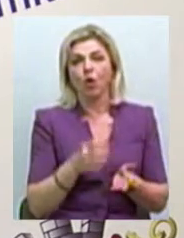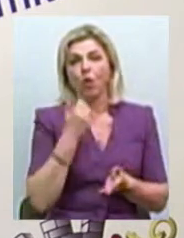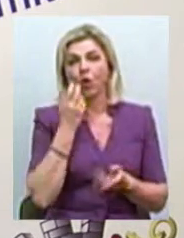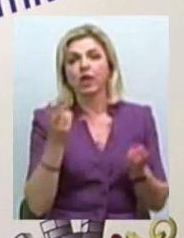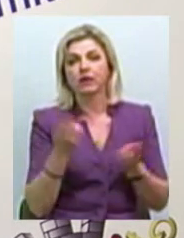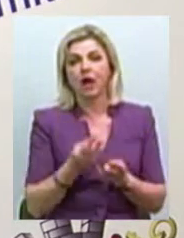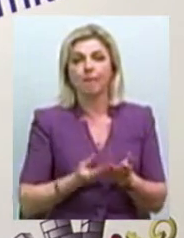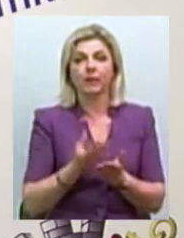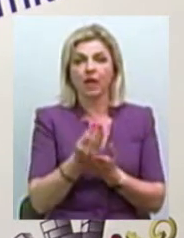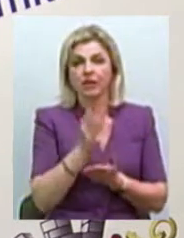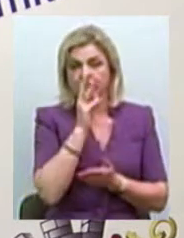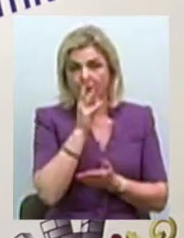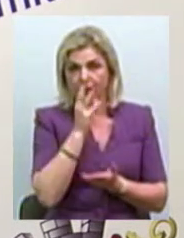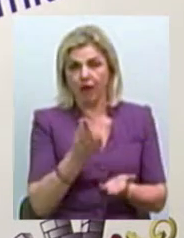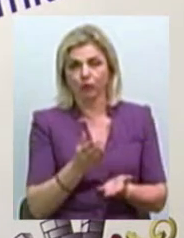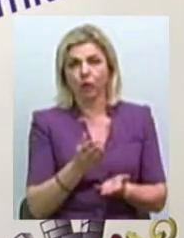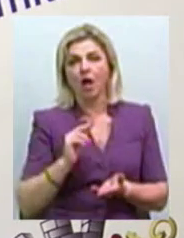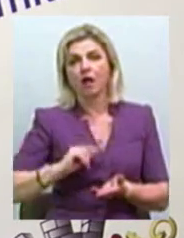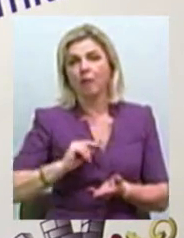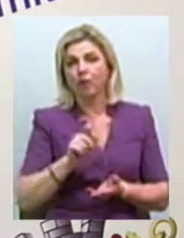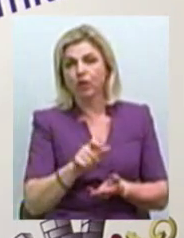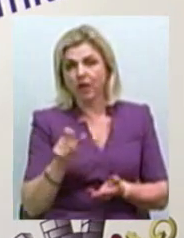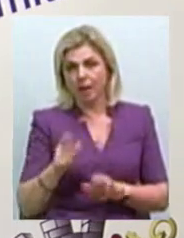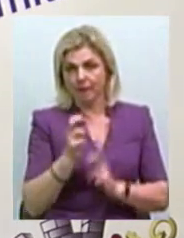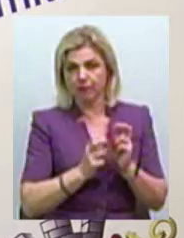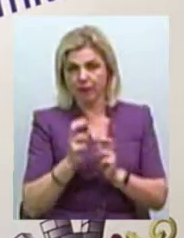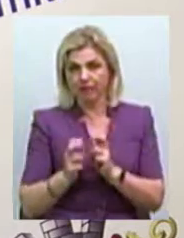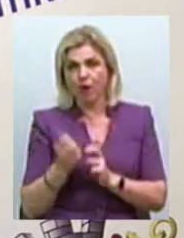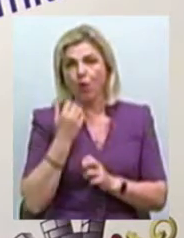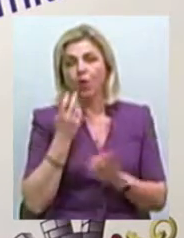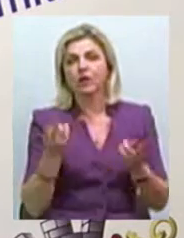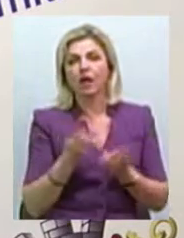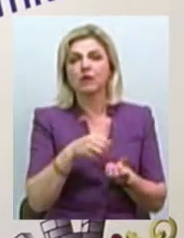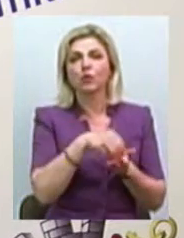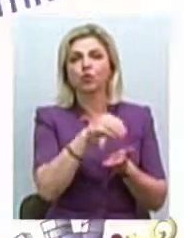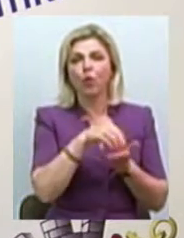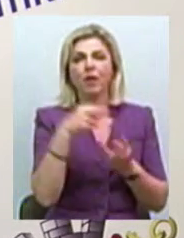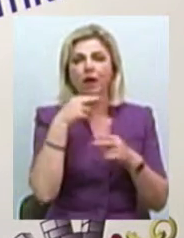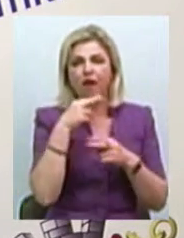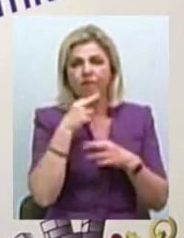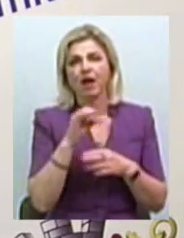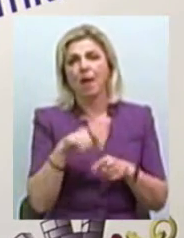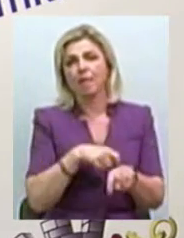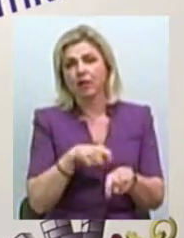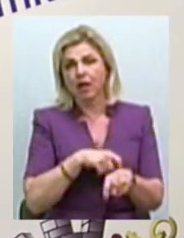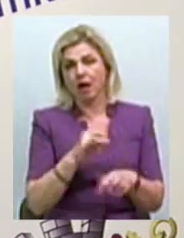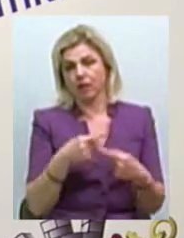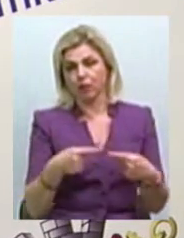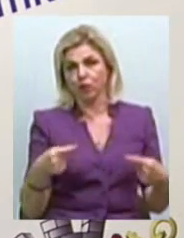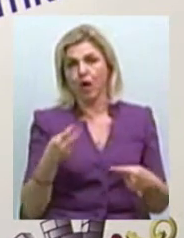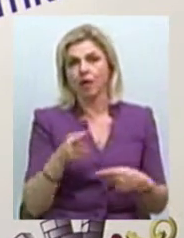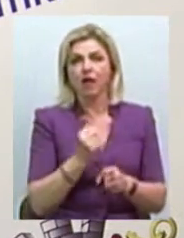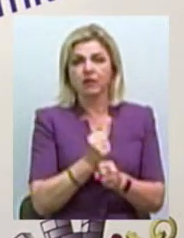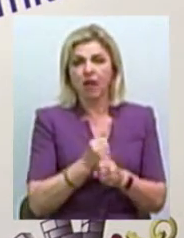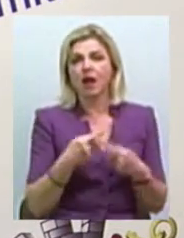потрібно платити заробітну плату робітникам підприємства, коли потрібно закуповувати реагенти, матеріали та таке інше для проведення тих